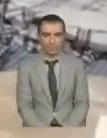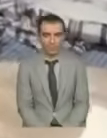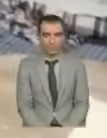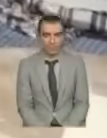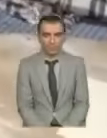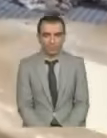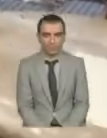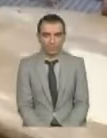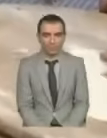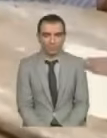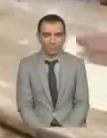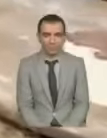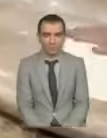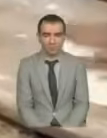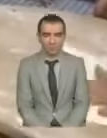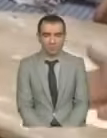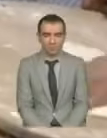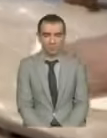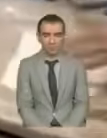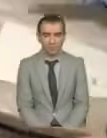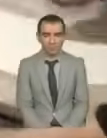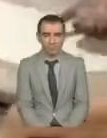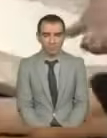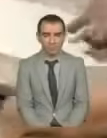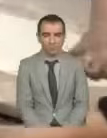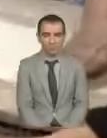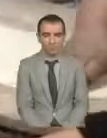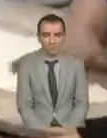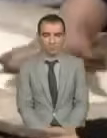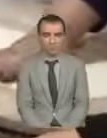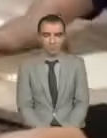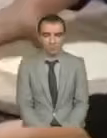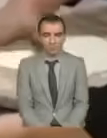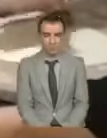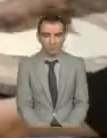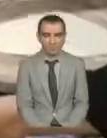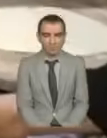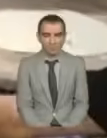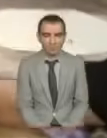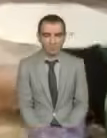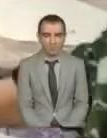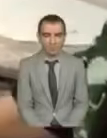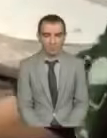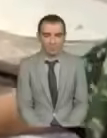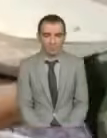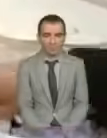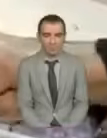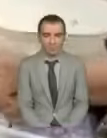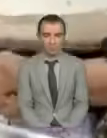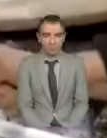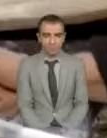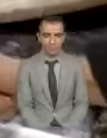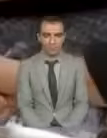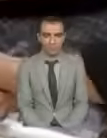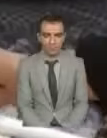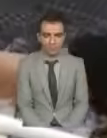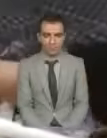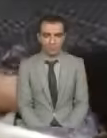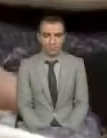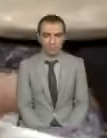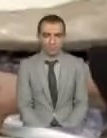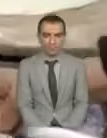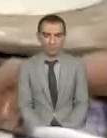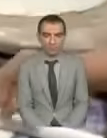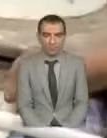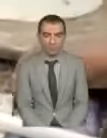Oldu mu Ayşem, oldu mu? Enişten camızları buldum mu?